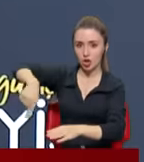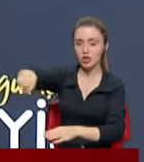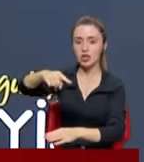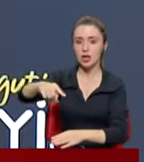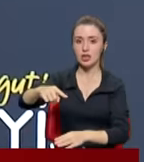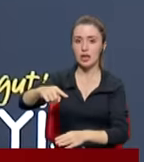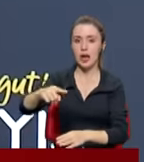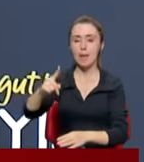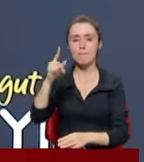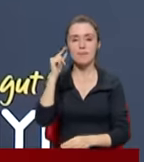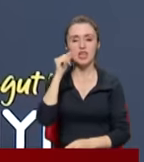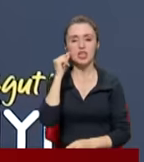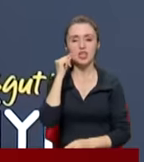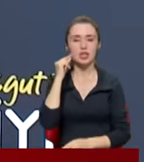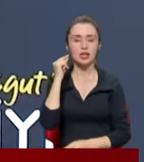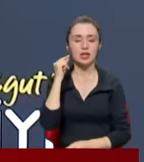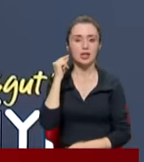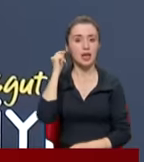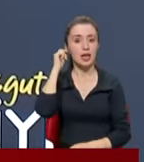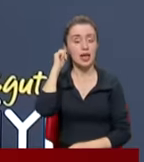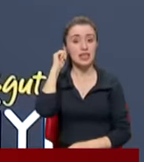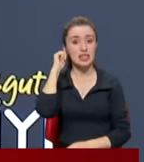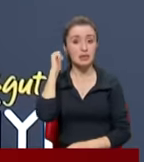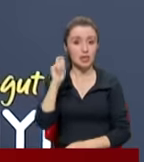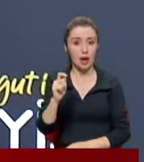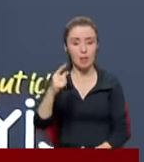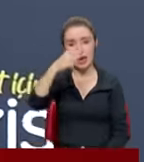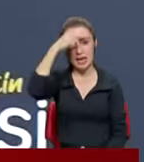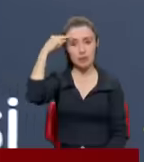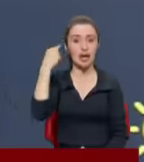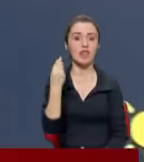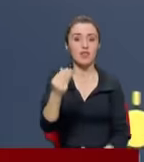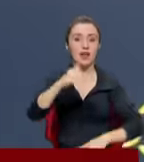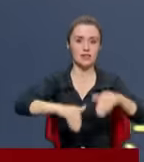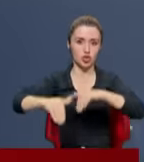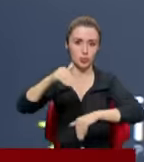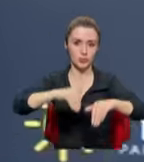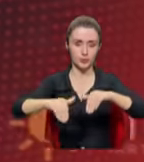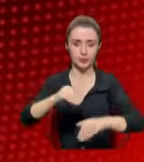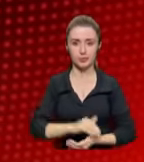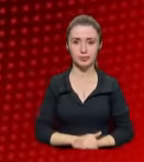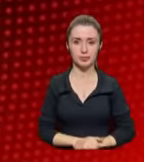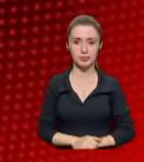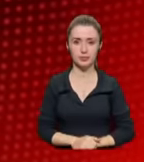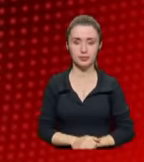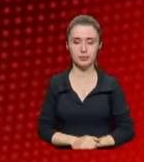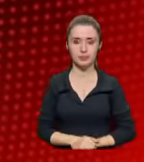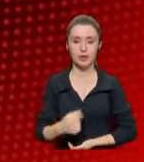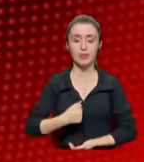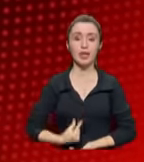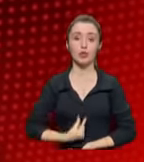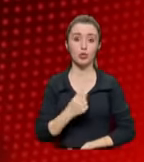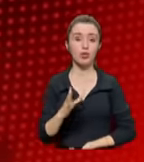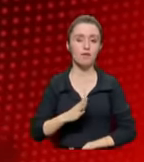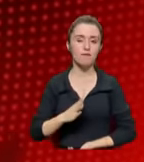birilerinin kulağını çekebilme imkanını size veren bir seçim benim umudum